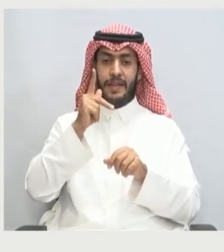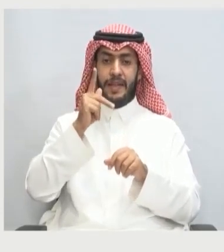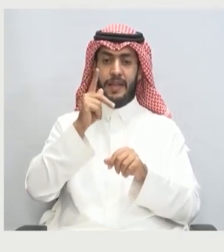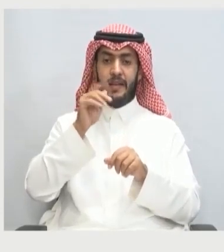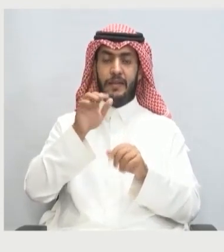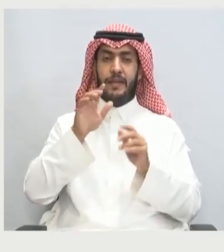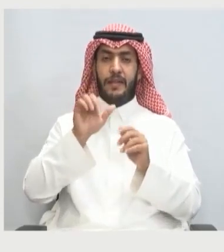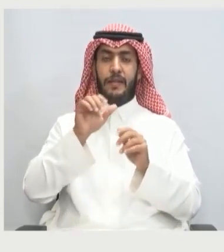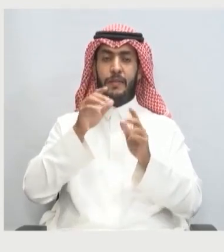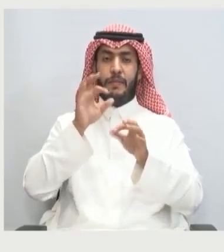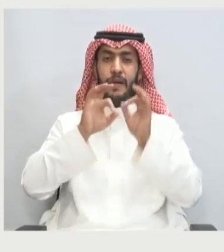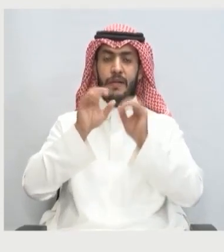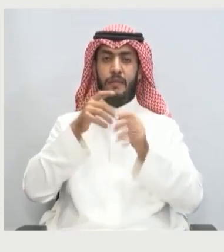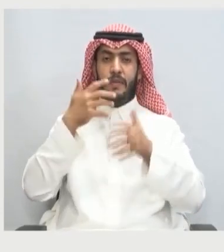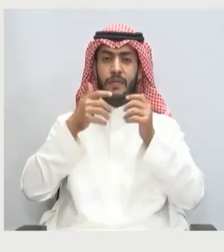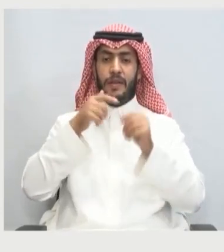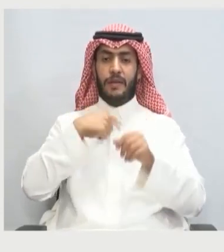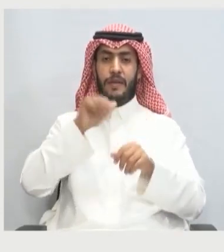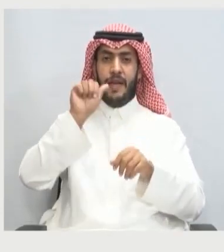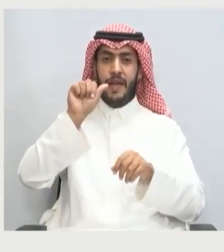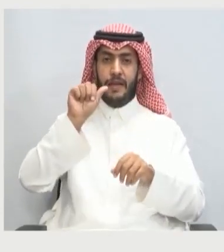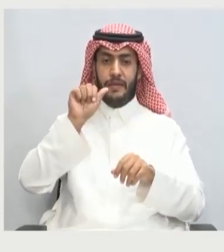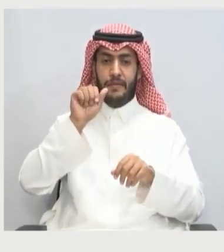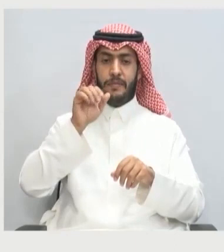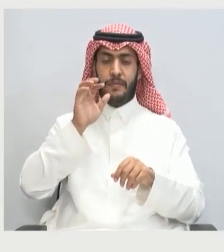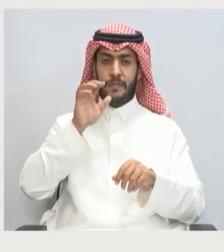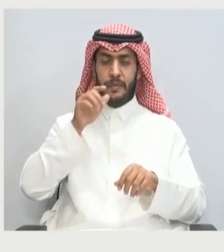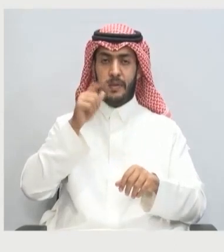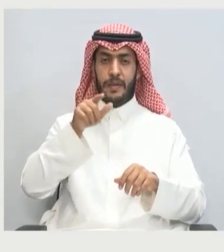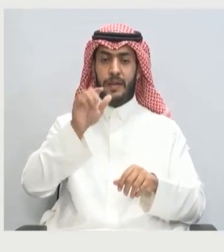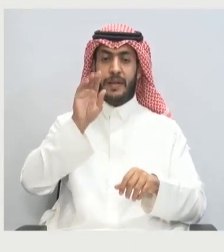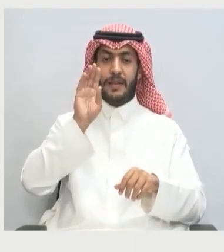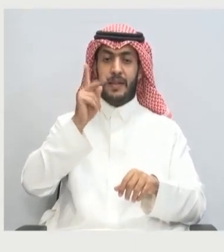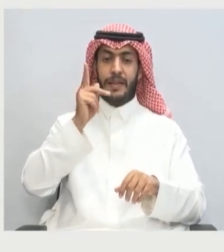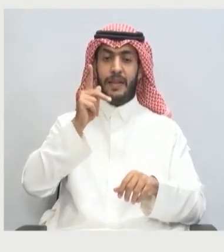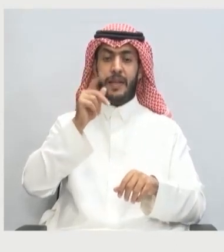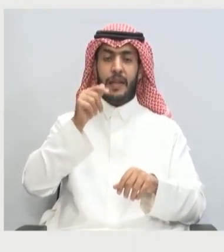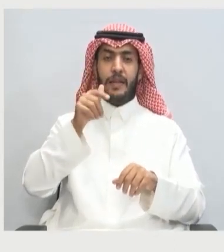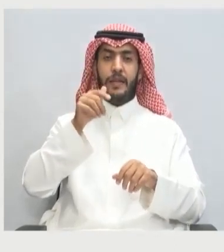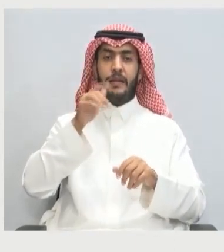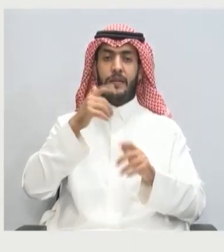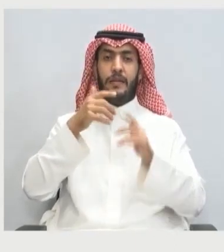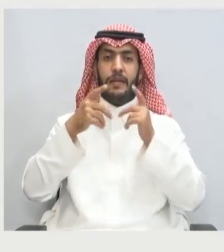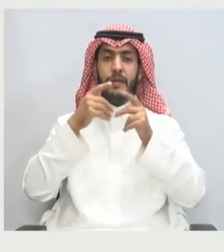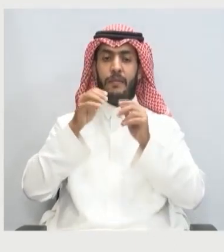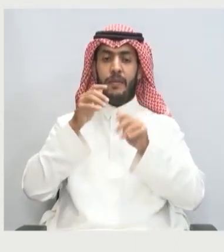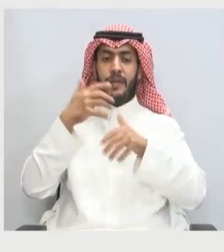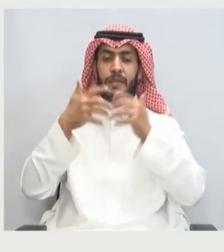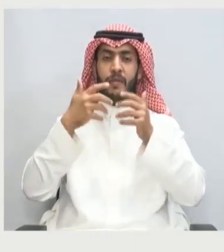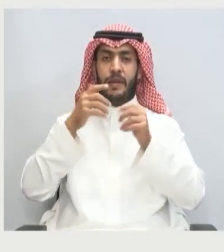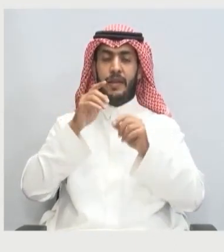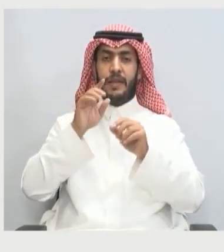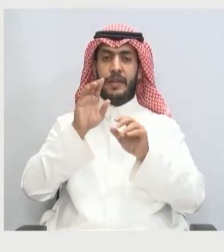في تركيز الماده المتفاعله وهي اي حيث ان ك هو ثابت سرعه التفاعل الكيميائي اذا هذا هو